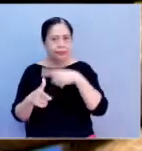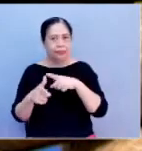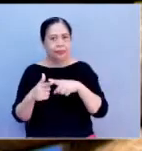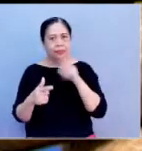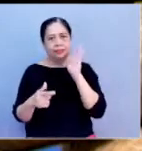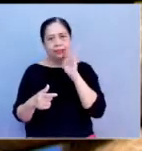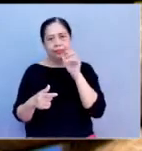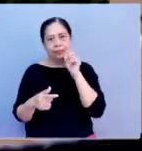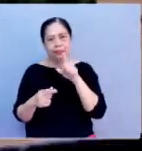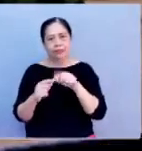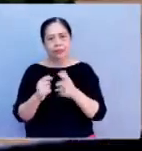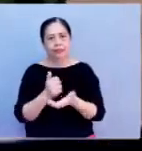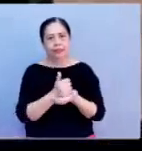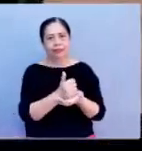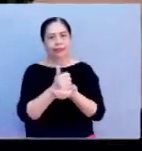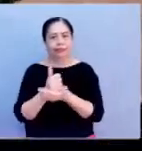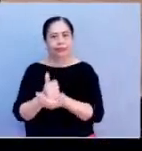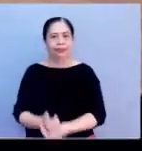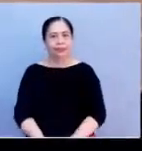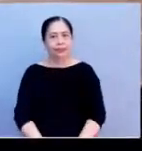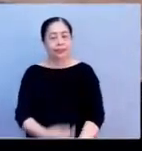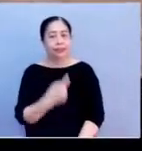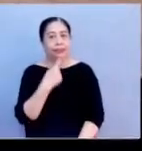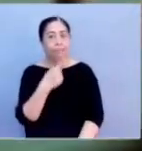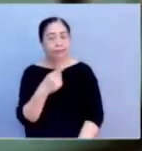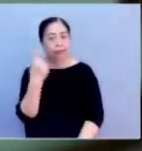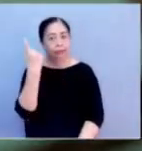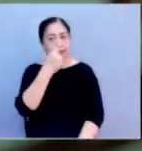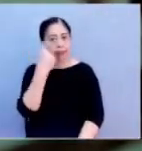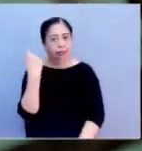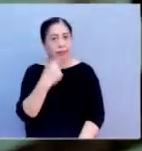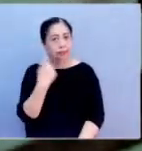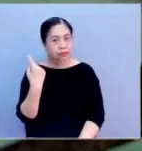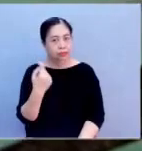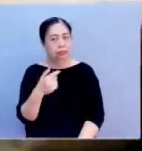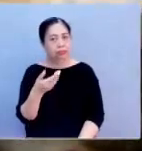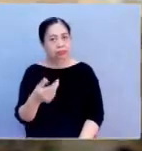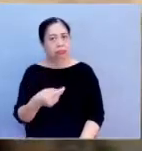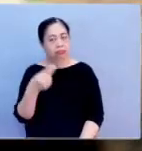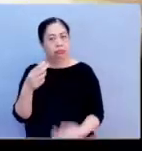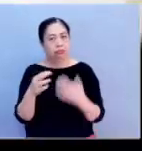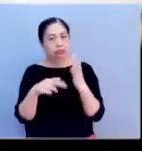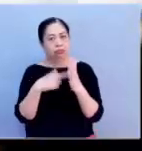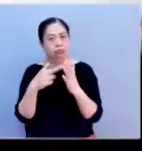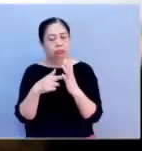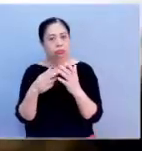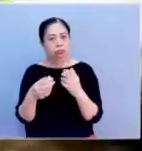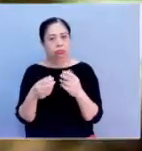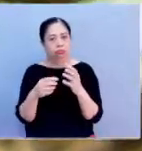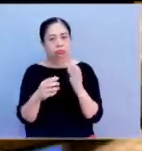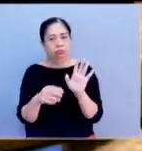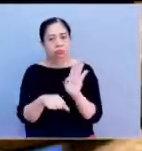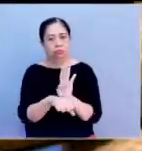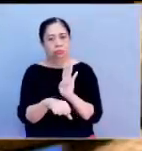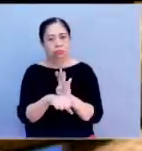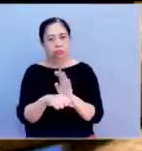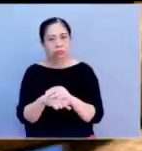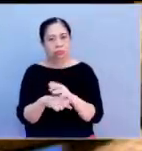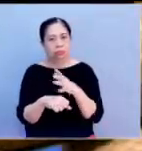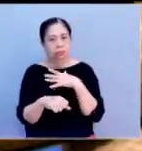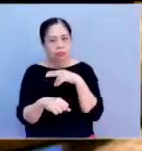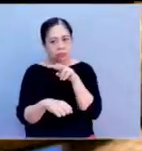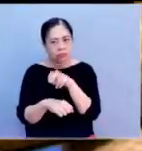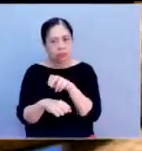syempre matulungan sila. Ayon pa kay Cedric, malaki ang naging papel ng tatay niya sa kanyang negosyo. Nakakita po ako